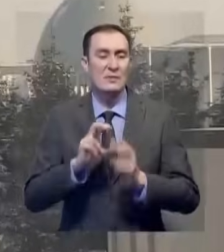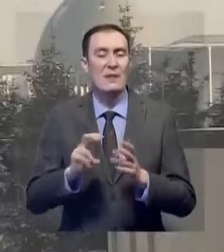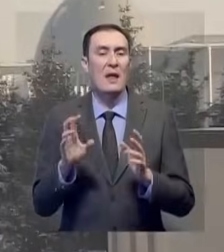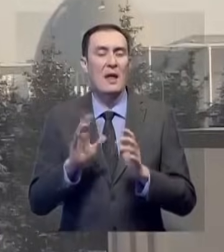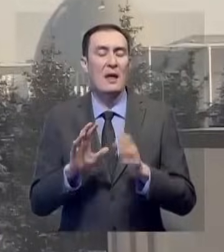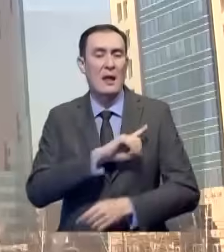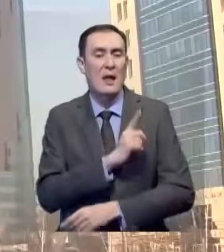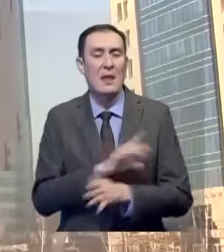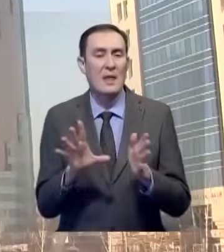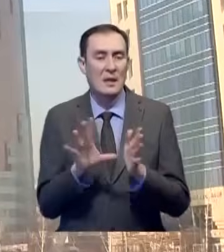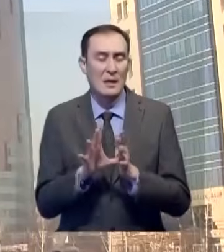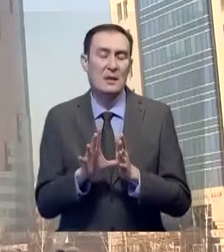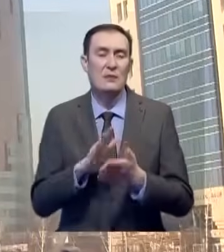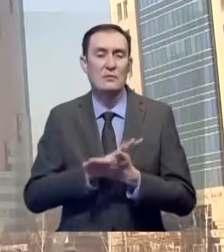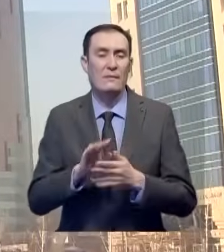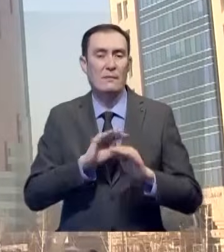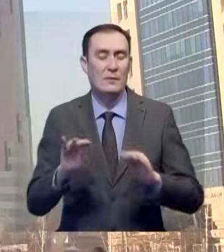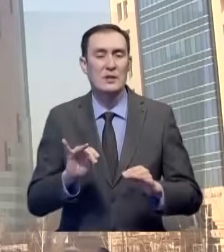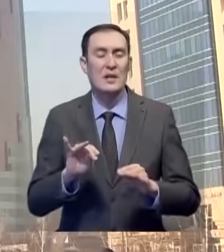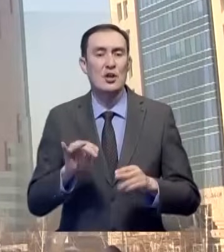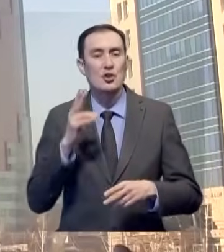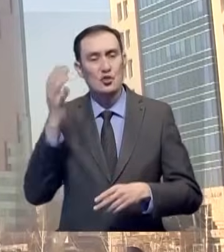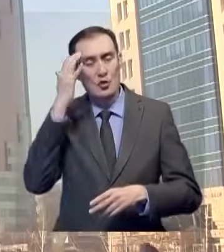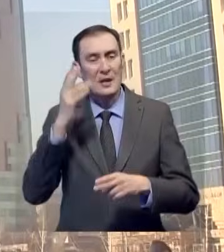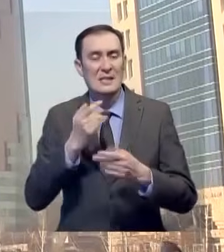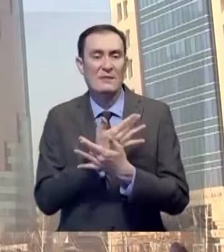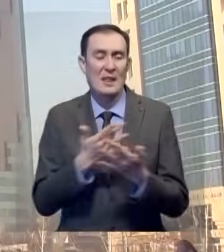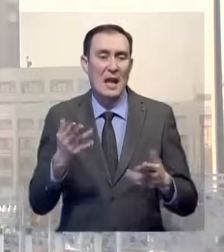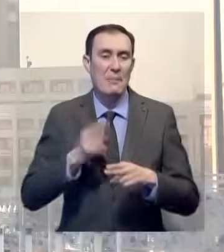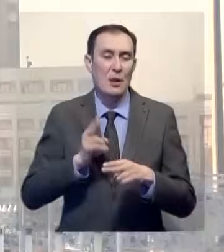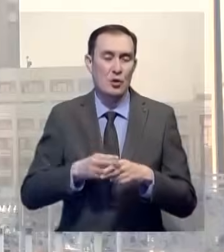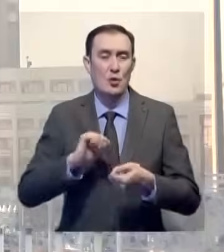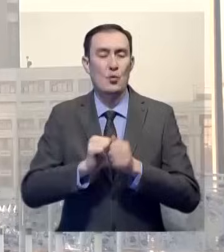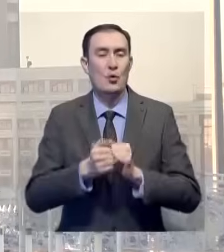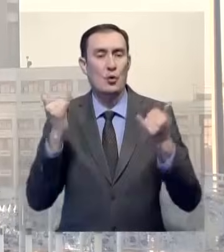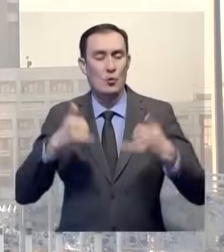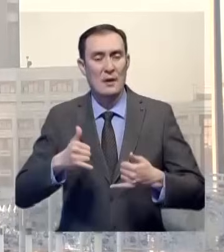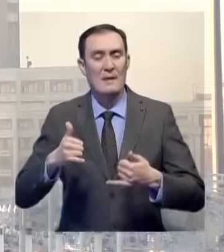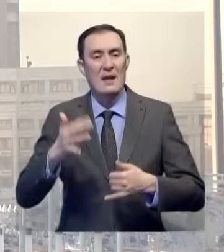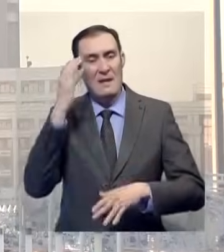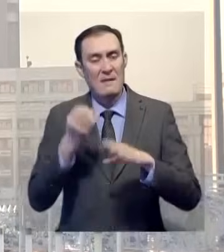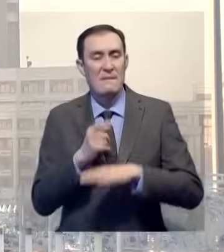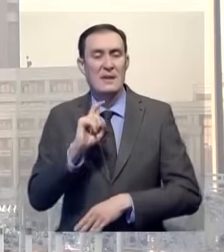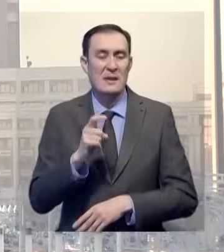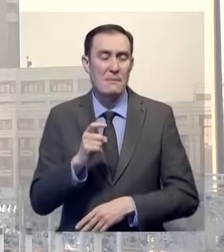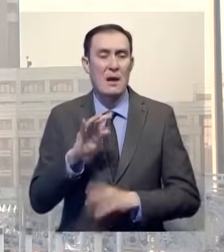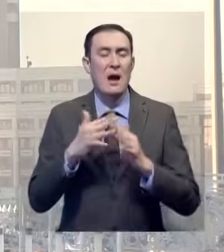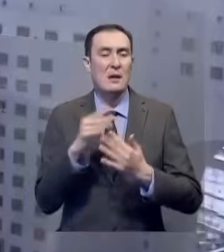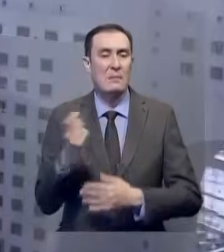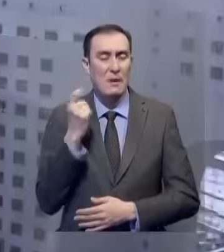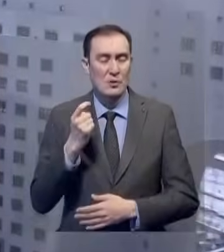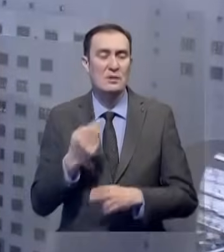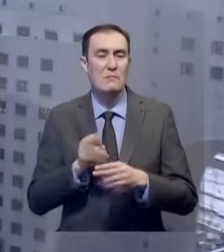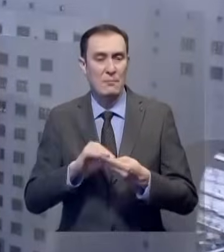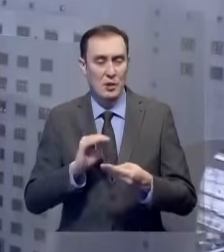в крупные инфраструктурные проекты. При этом черная и цветная металлургия, горно-рудная отрасль, нефтехимия, нефтепереработка, агропромышленность все